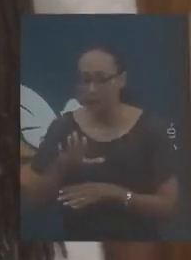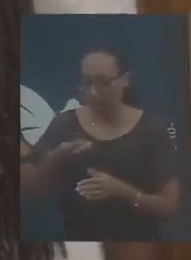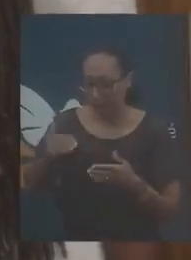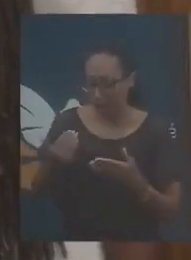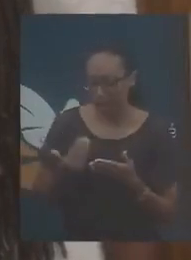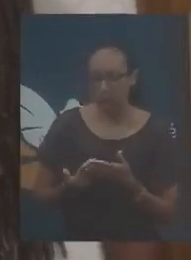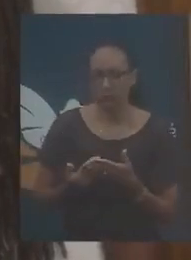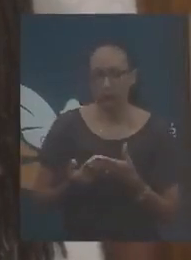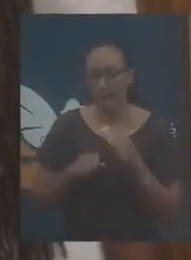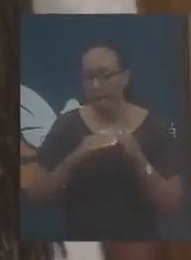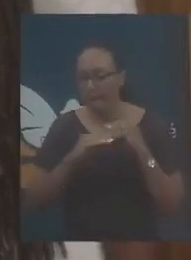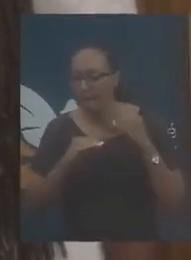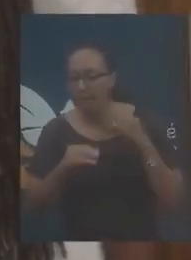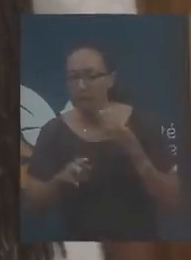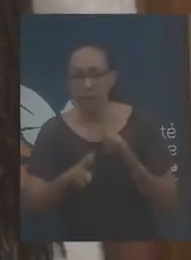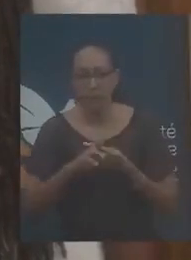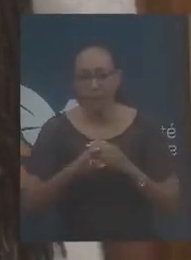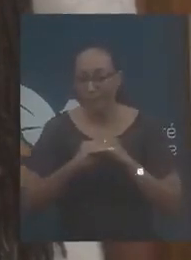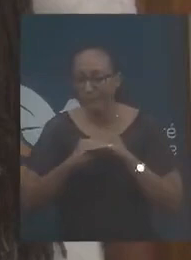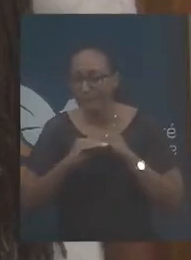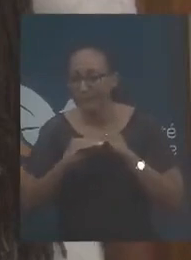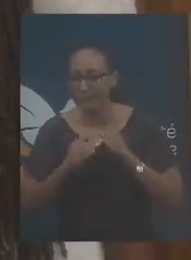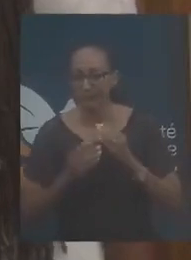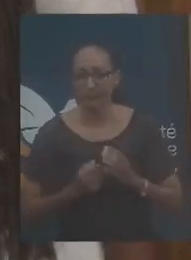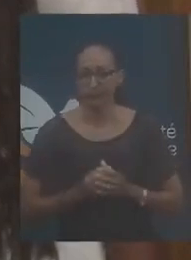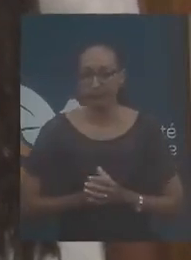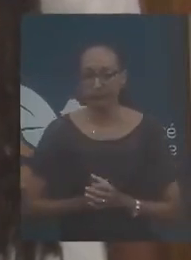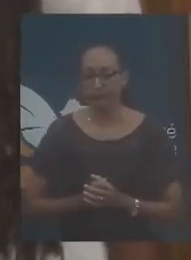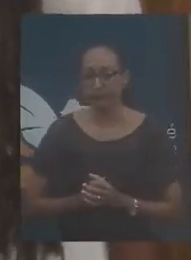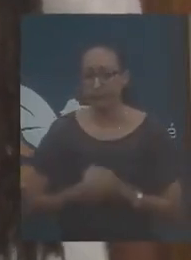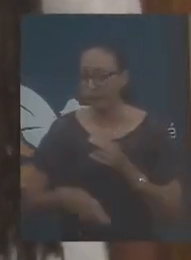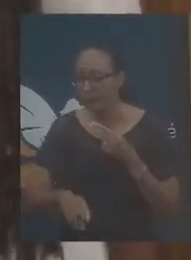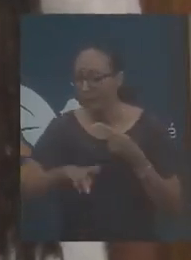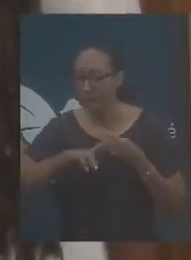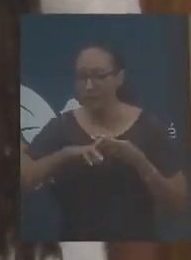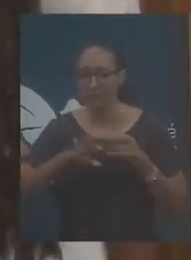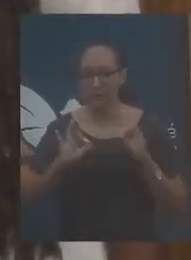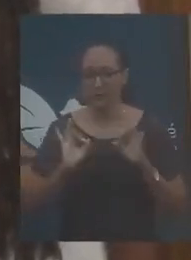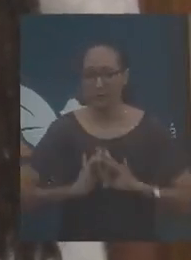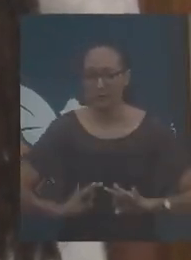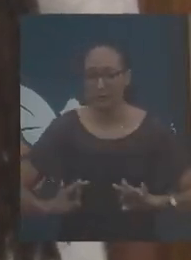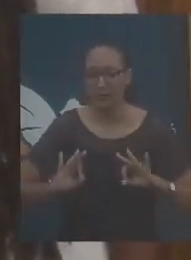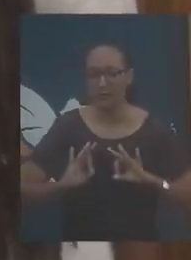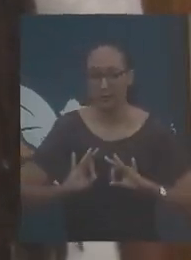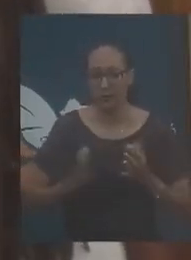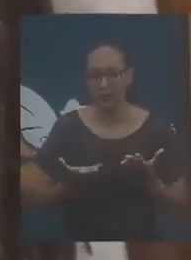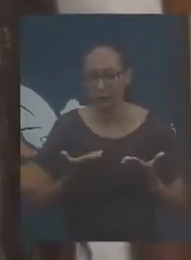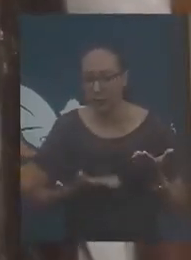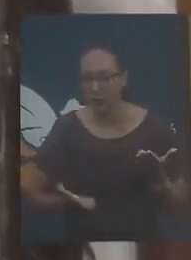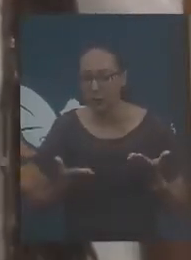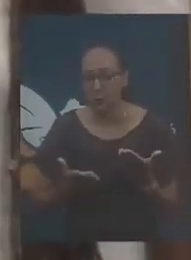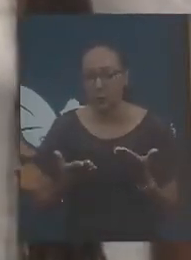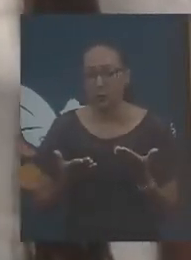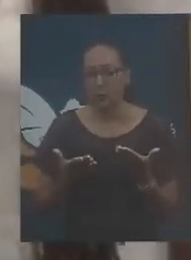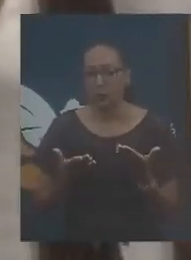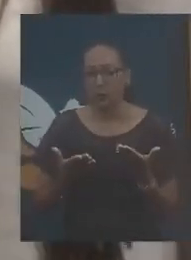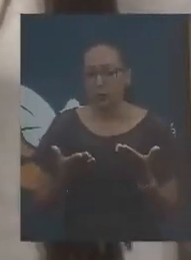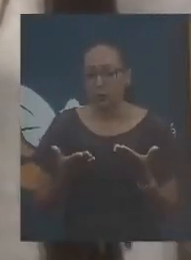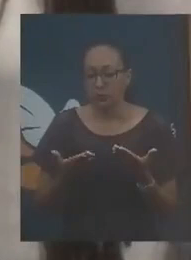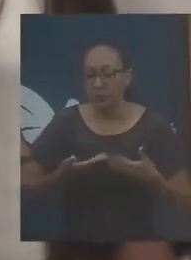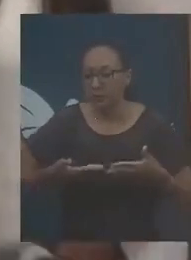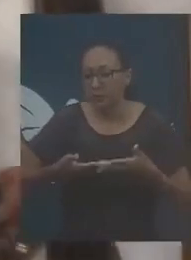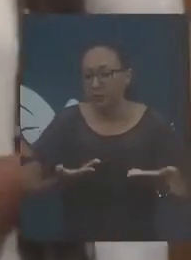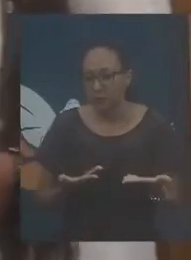pas de réponse. Et puisque nous n'avons pas de réponse, eh bien, nous sommes dans une situation. Je prendrai le